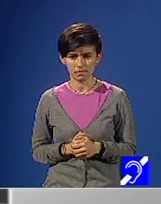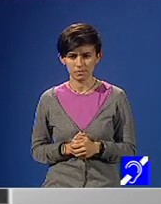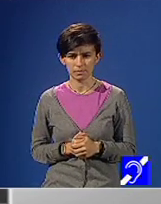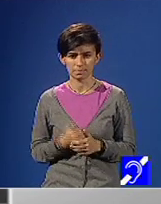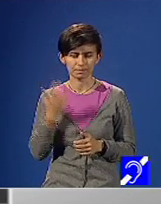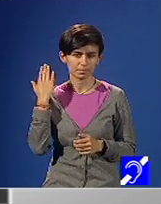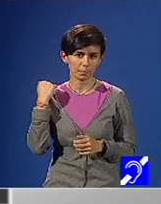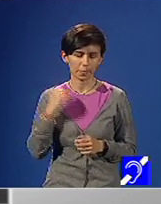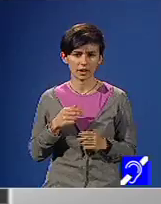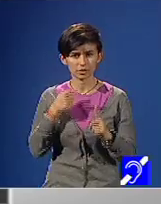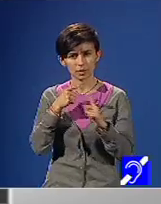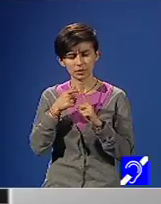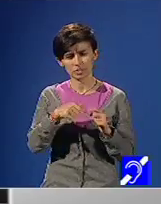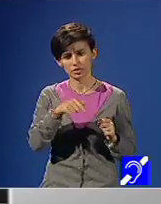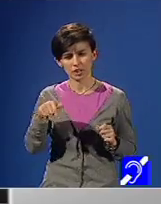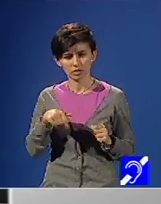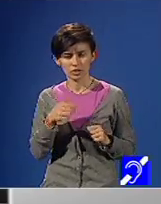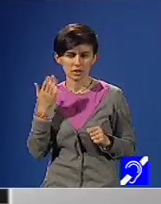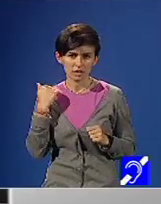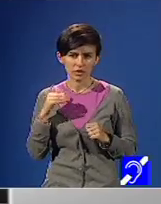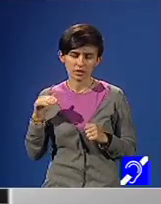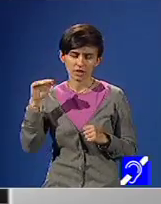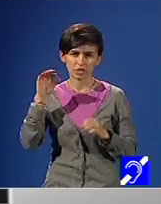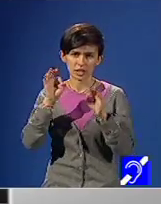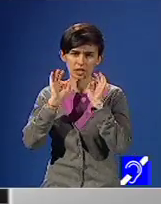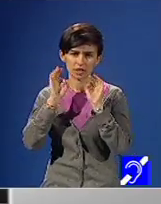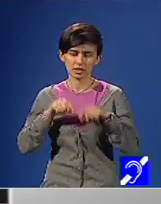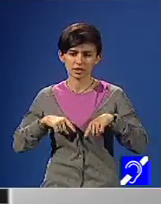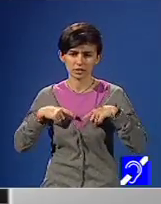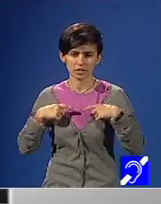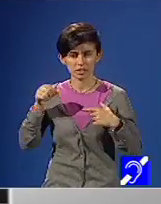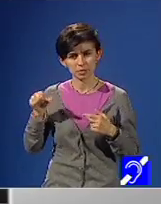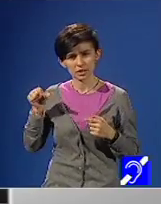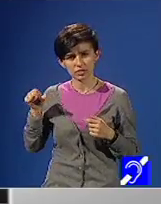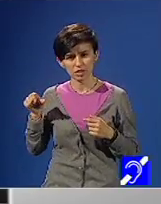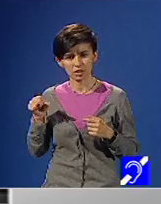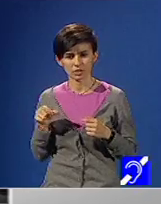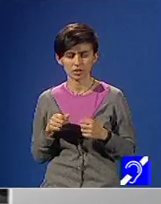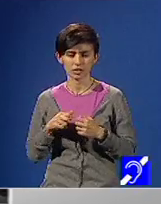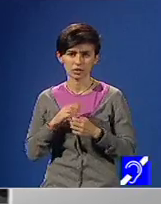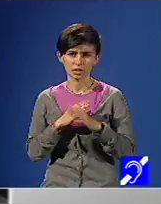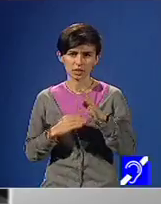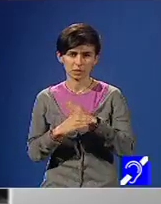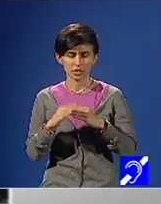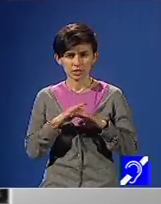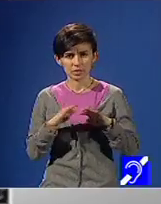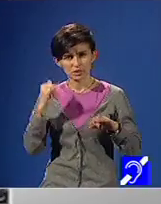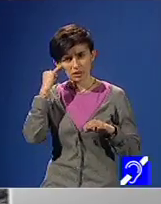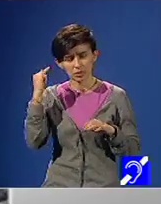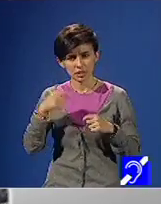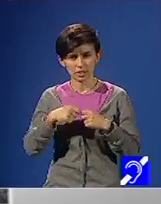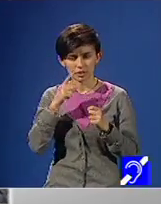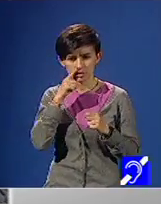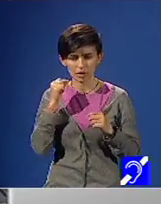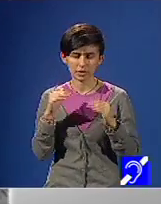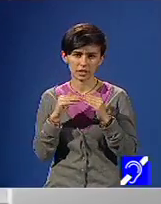Încă de atunci, misiunea noastră avea la bază creșterea calității vieții persoanelor cu deficiențe, bazându-ne pe ideea că toți oamenii sunt